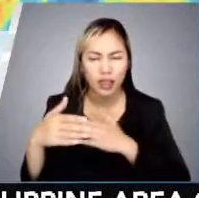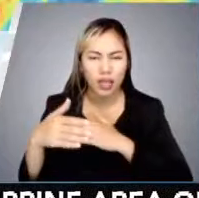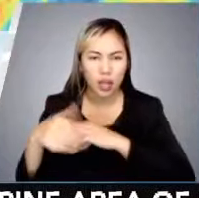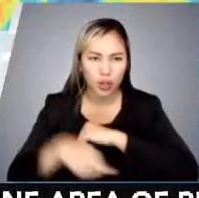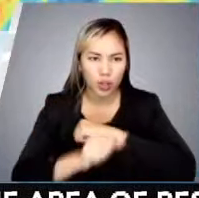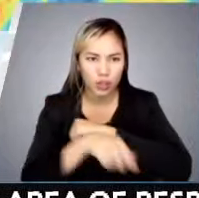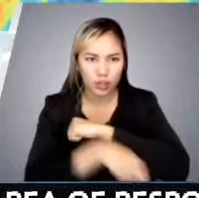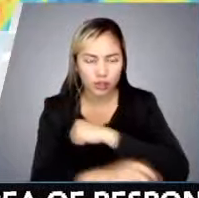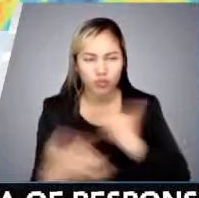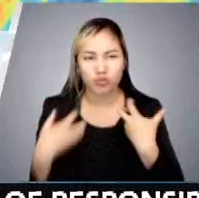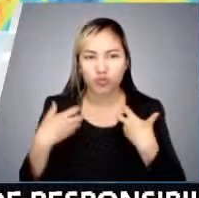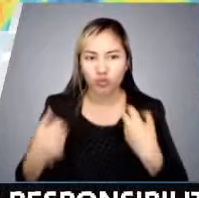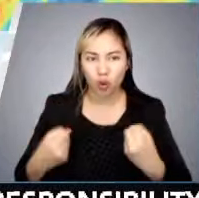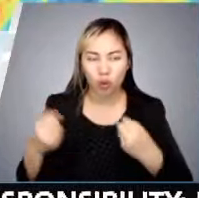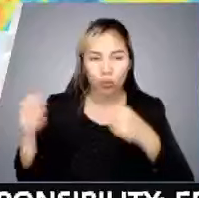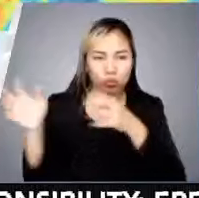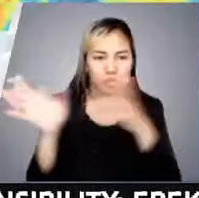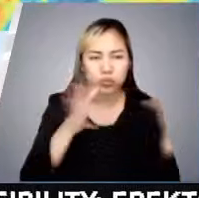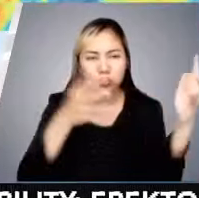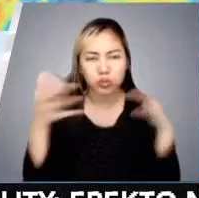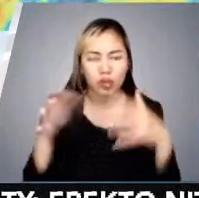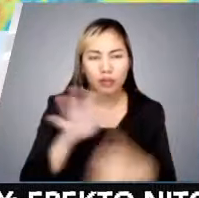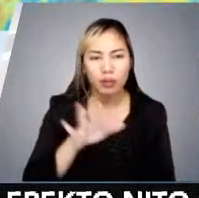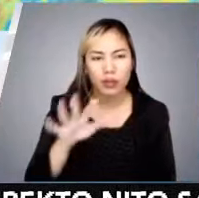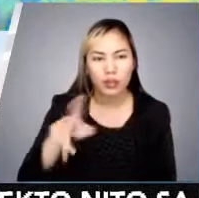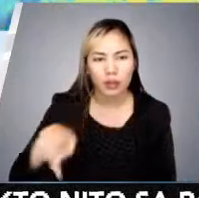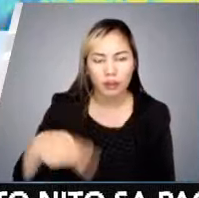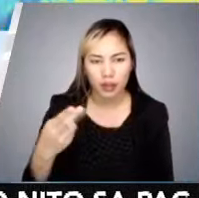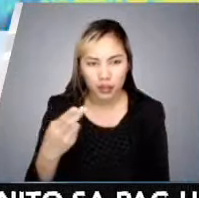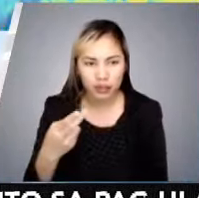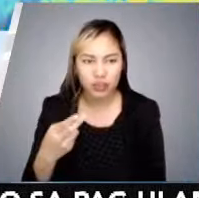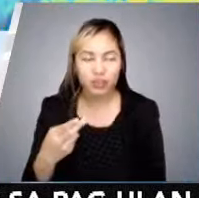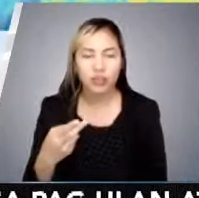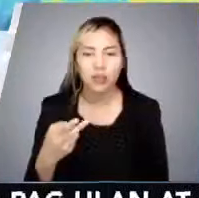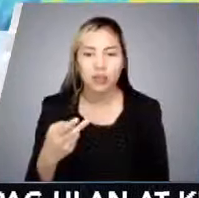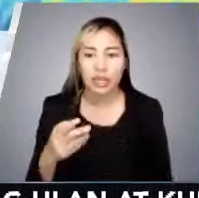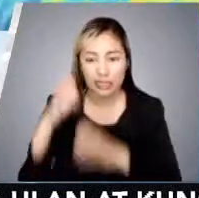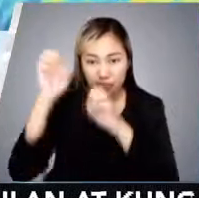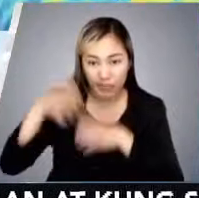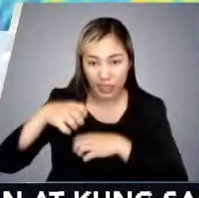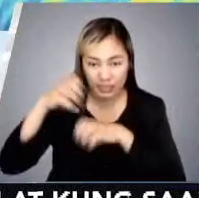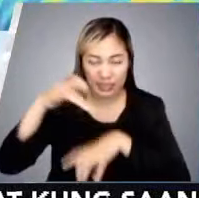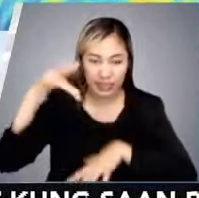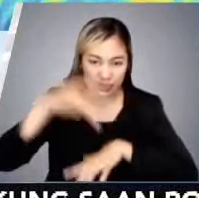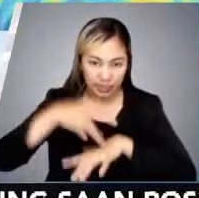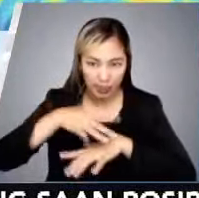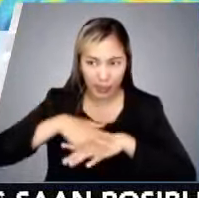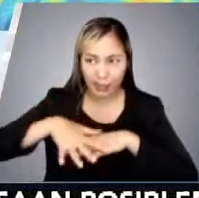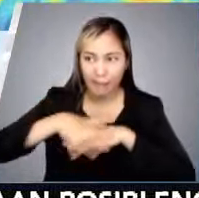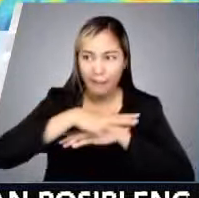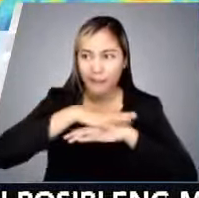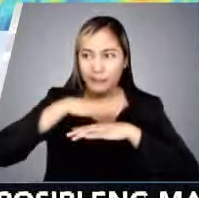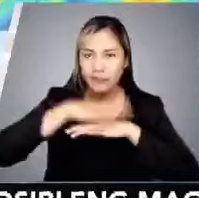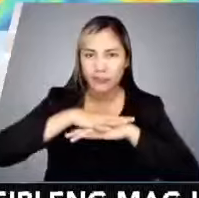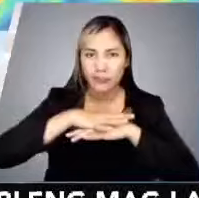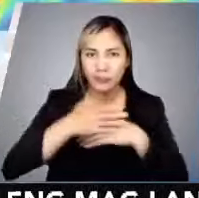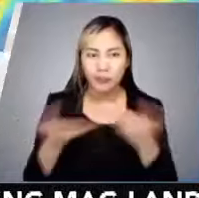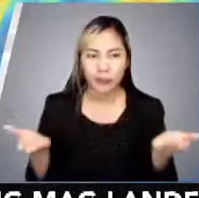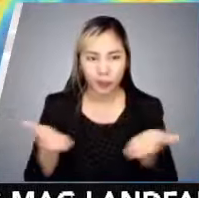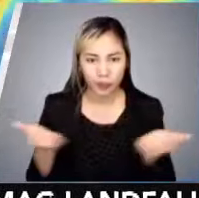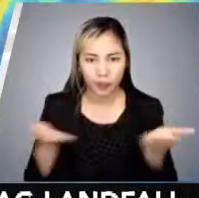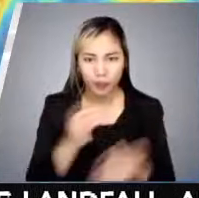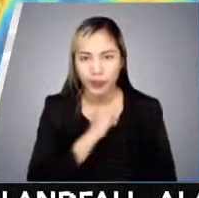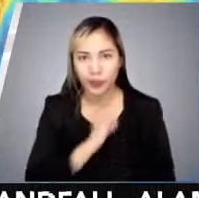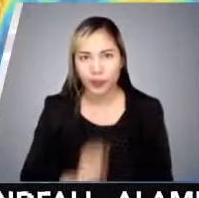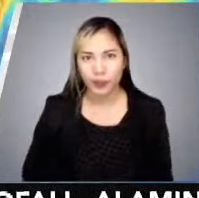55 kilometers per hour. Inaasahan pa rin po ang pagtama nito sa lupa o landfall sa Isabela o Aurora sa susunod